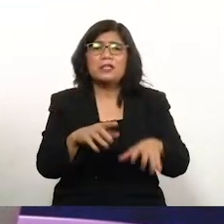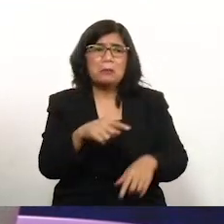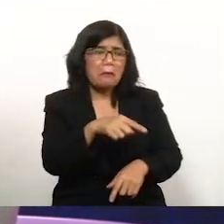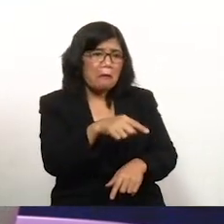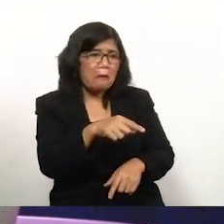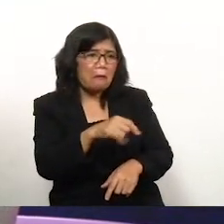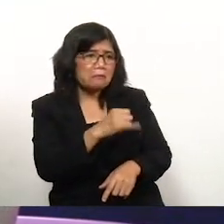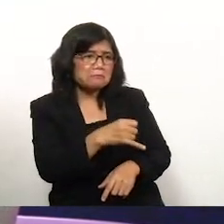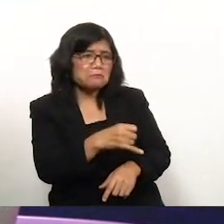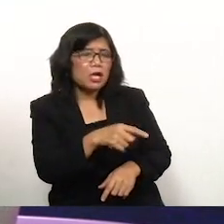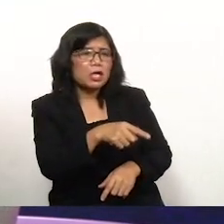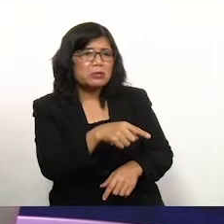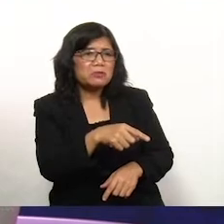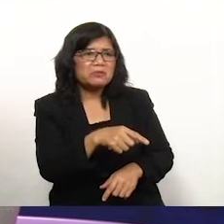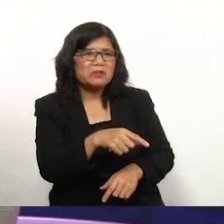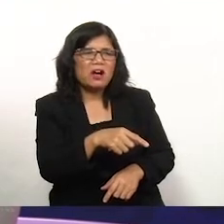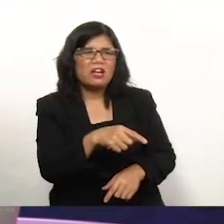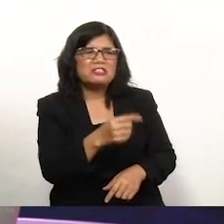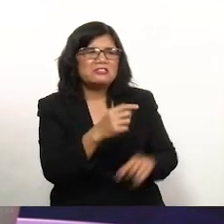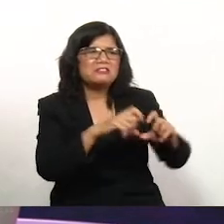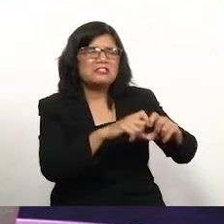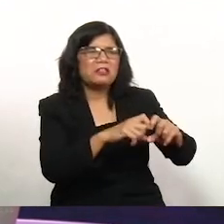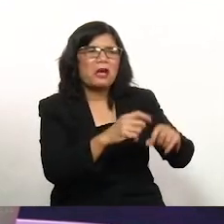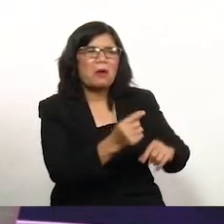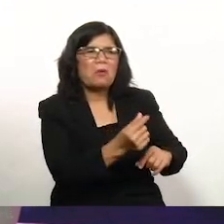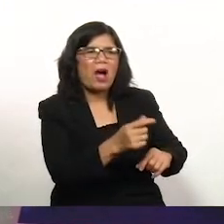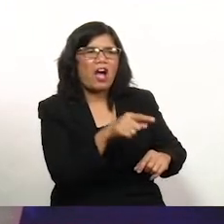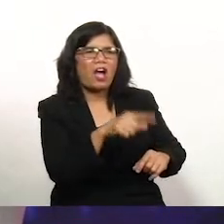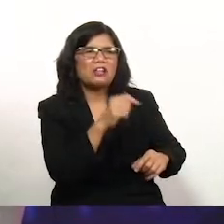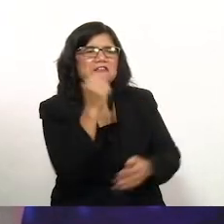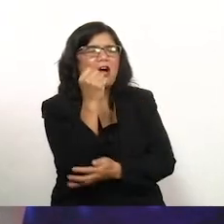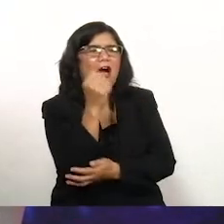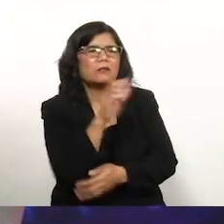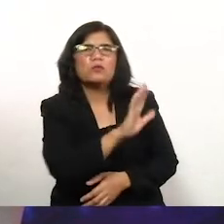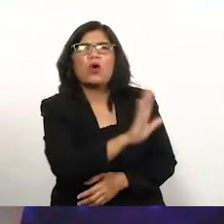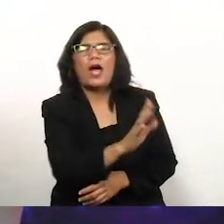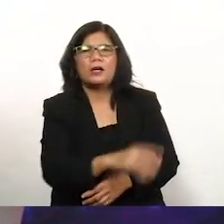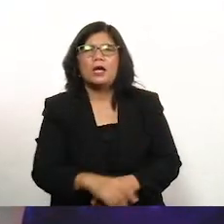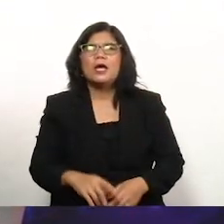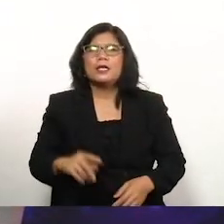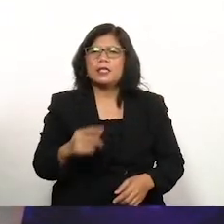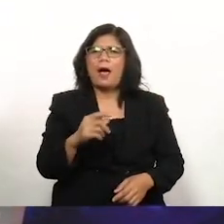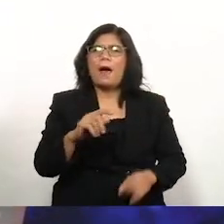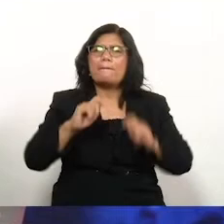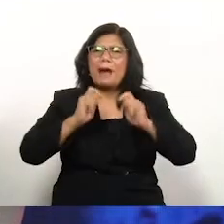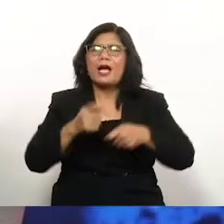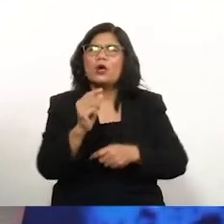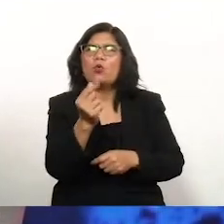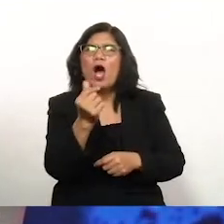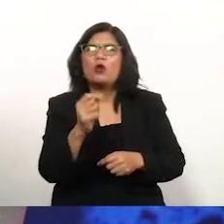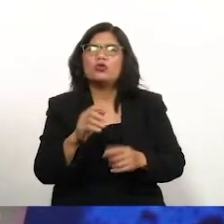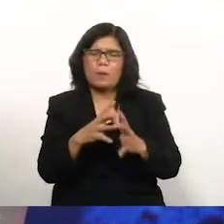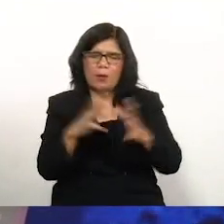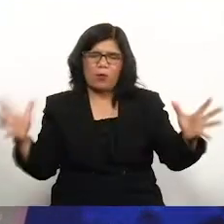menciptakan uang kita Bukan cinta uang kita mau pakai uang untuk menenangkan jiwa kita mau pakai uang tuh meluaskan Kerajaan Allah kita mau pakai